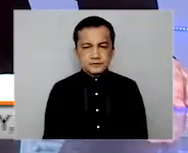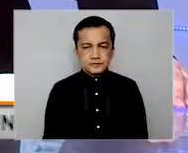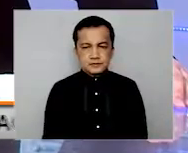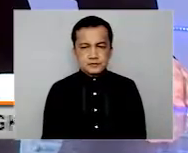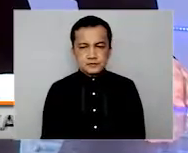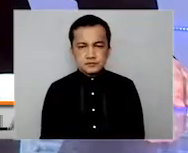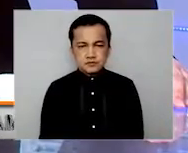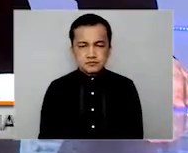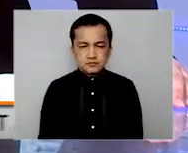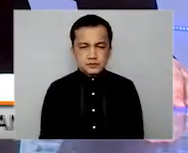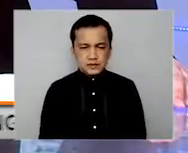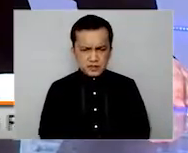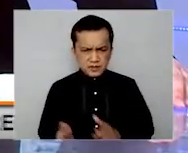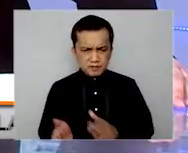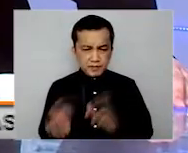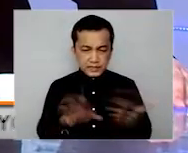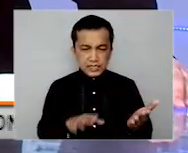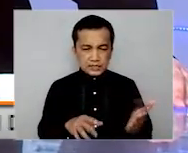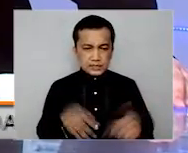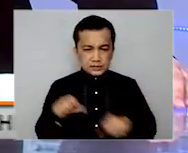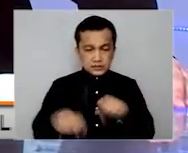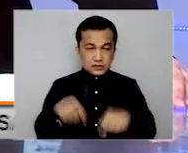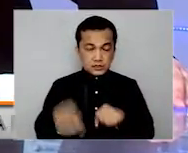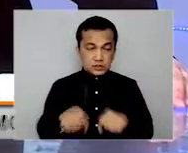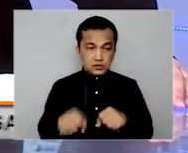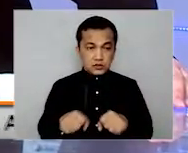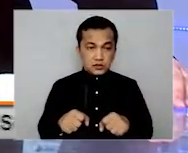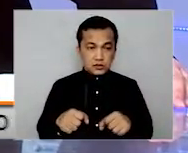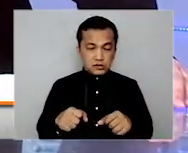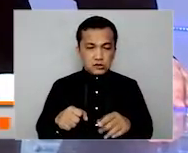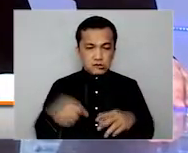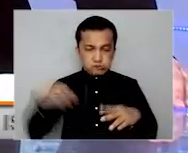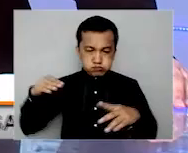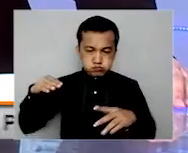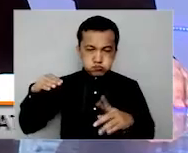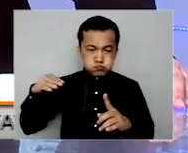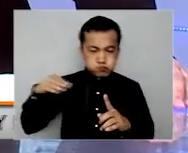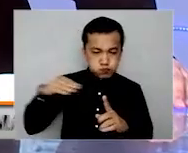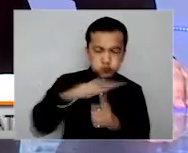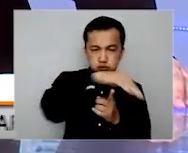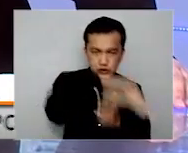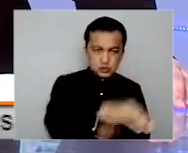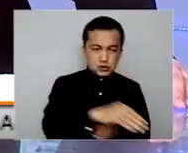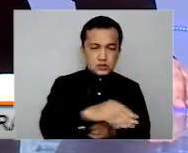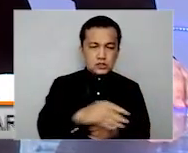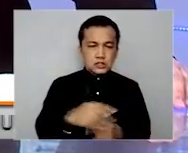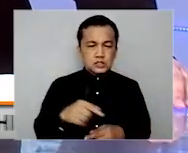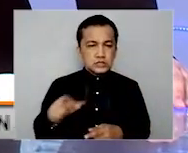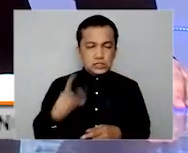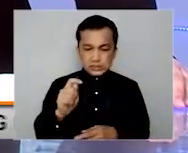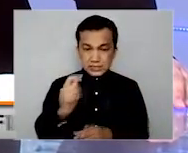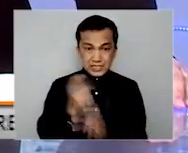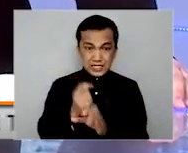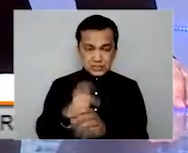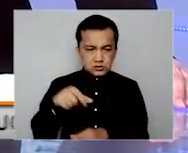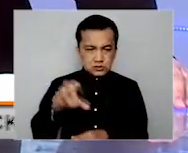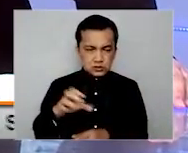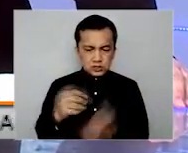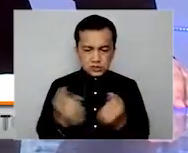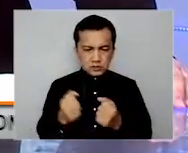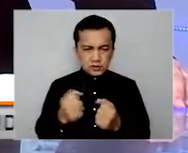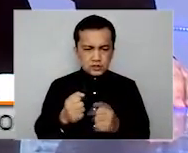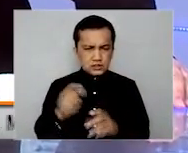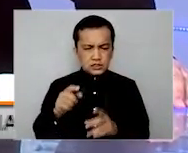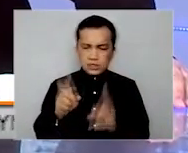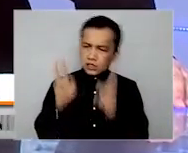Dead on the spot ang isang siklista matapos magulungan ng isang tanker truck sa Quezon City. Ang driver ng truck, aminadong hindi